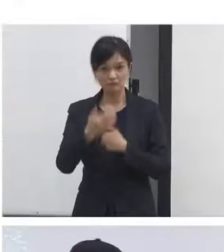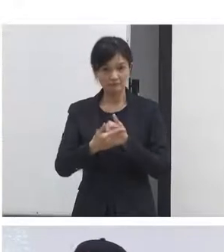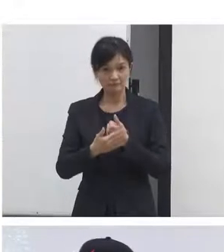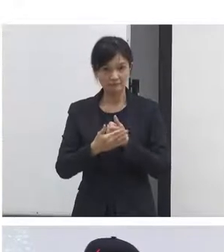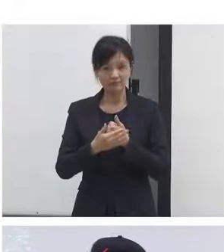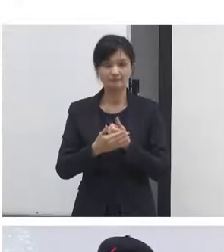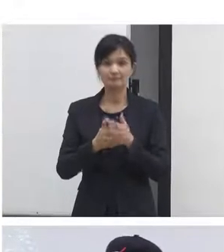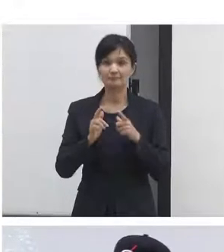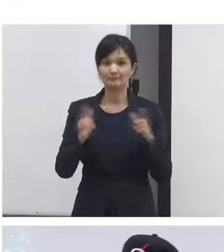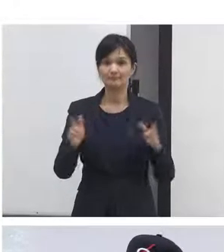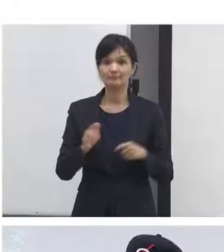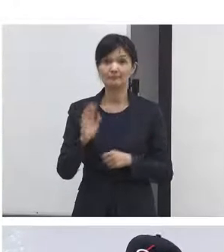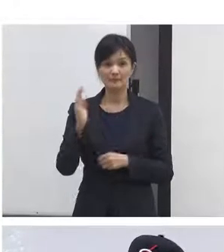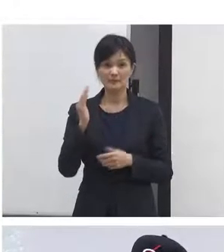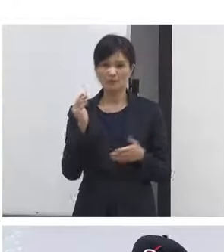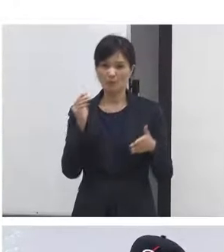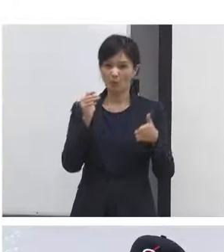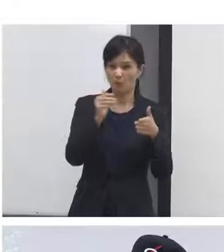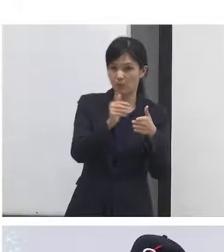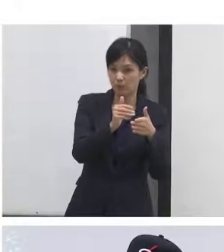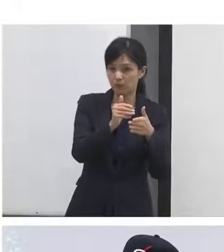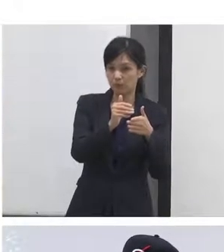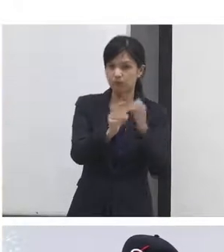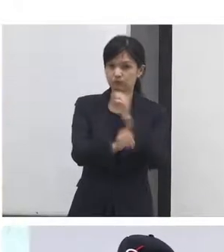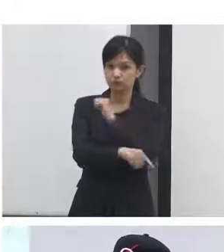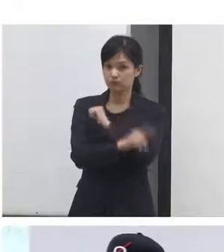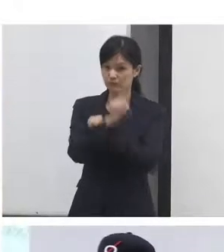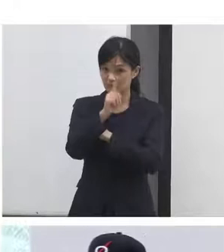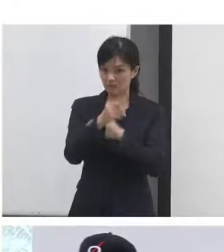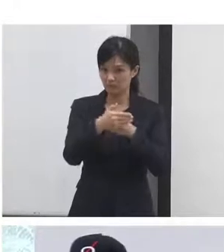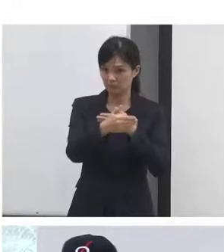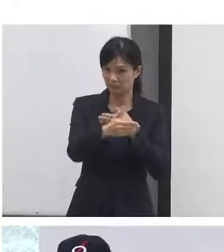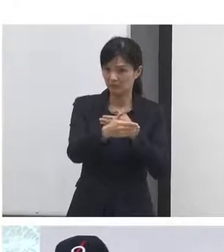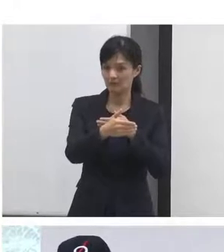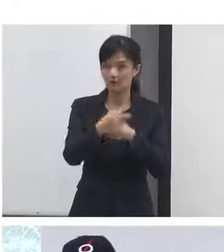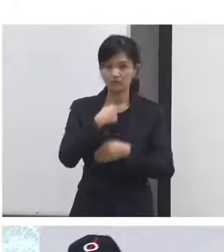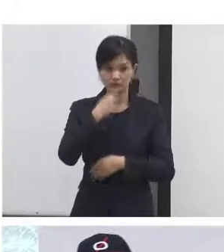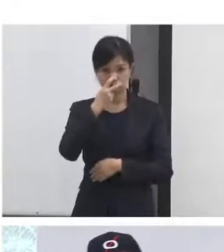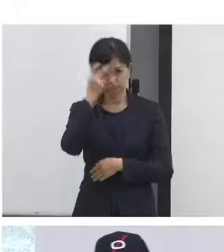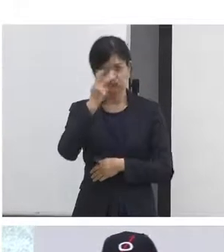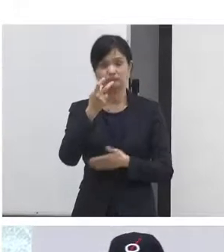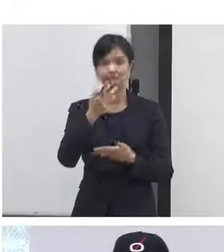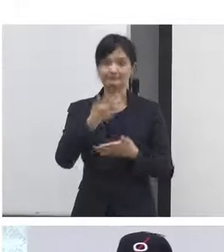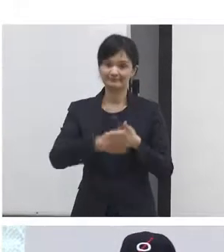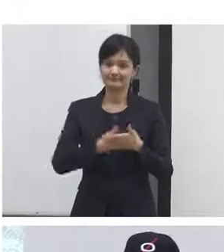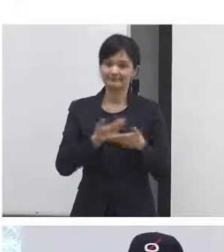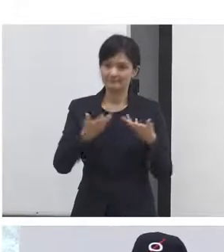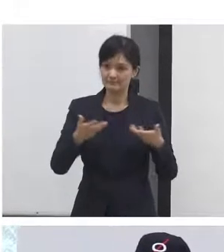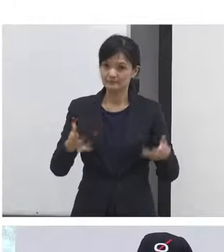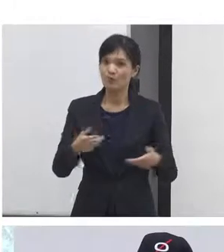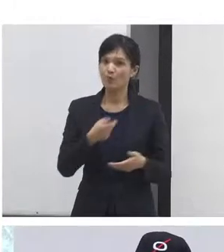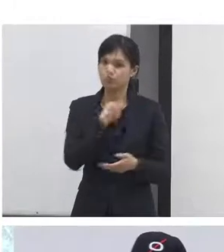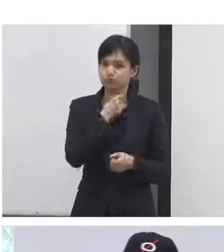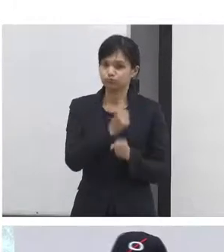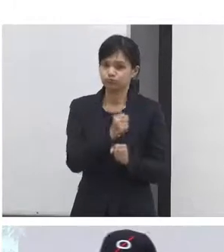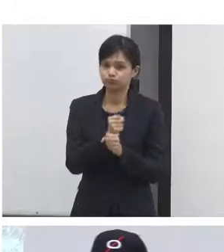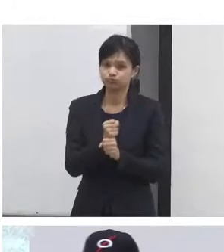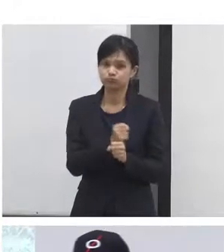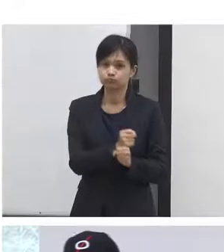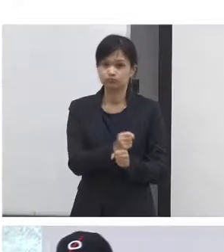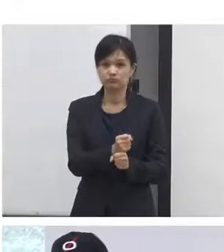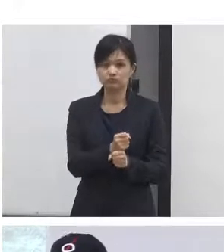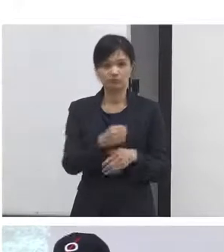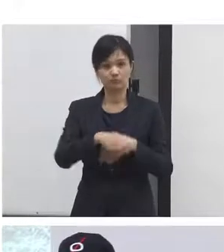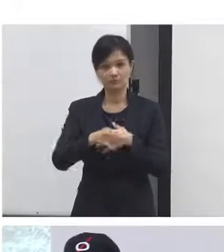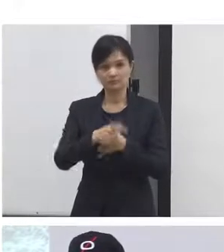在到达这最后一里路之前，其实我们会发现还有很多工作需要努力。 那为什么政府做不好这件事情呢？这也是一个